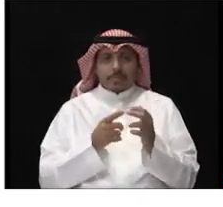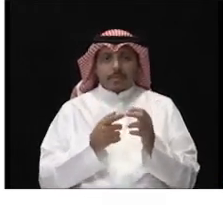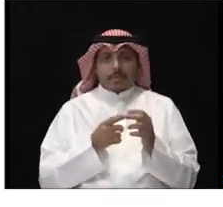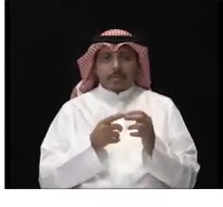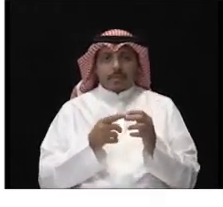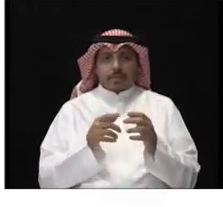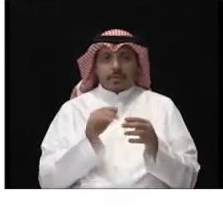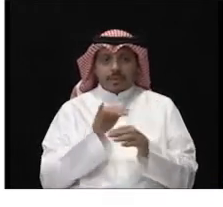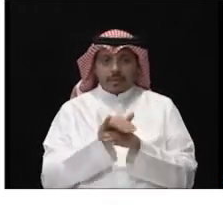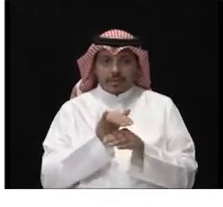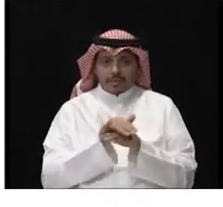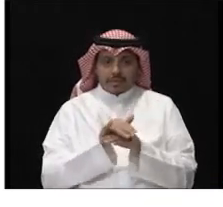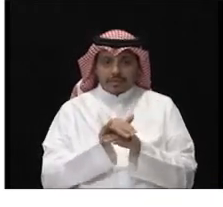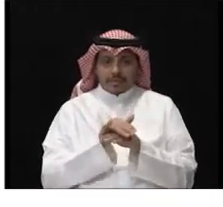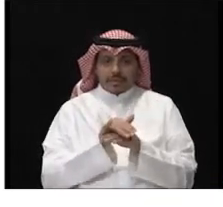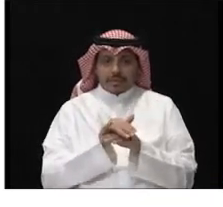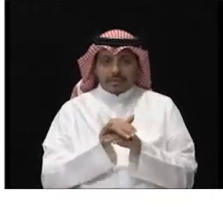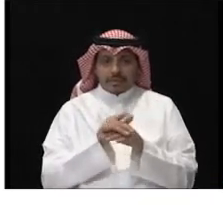الدرس.